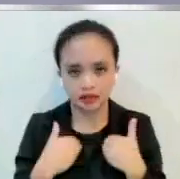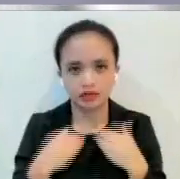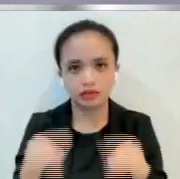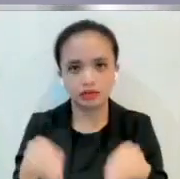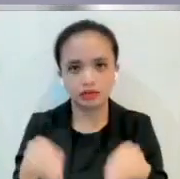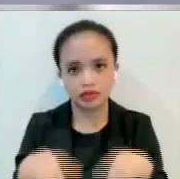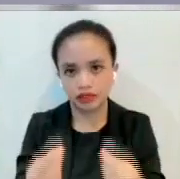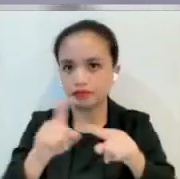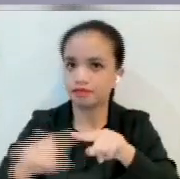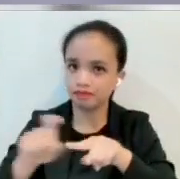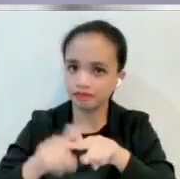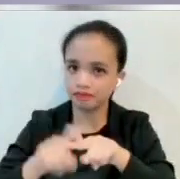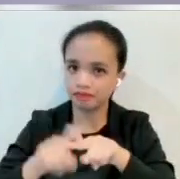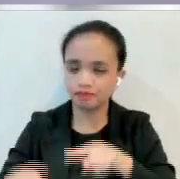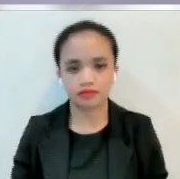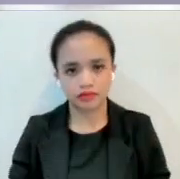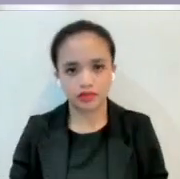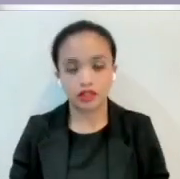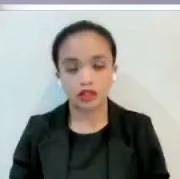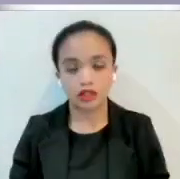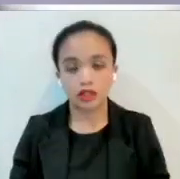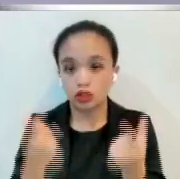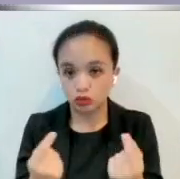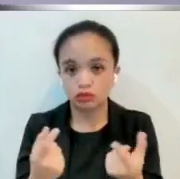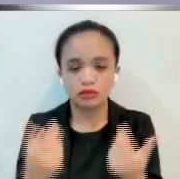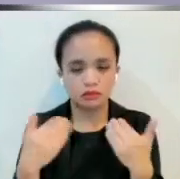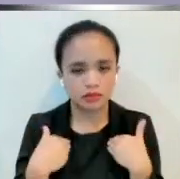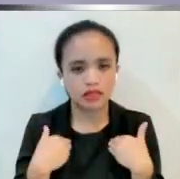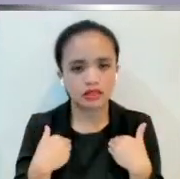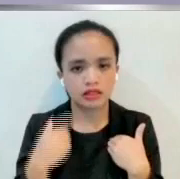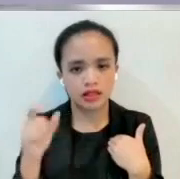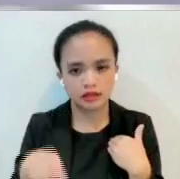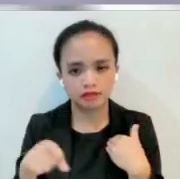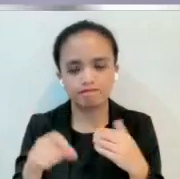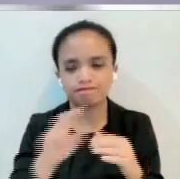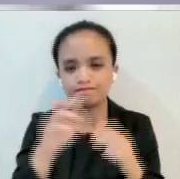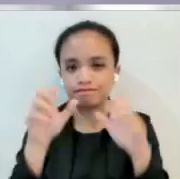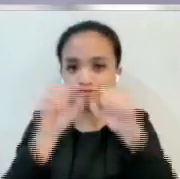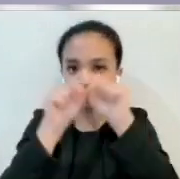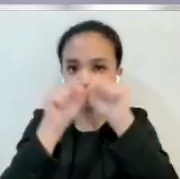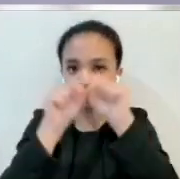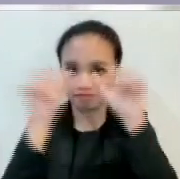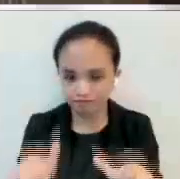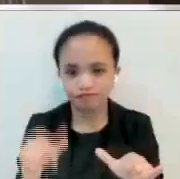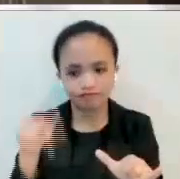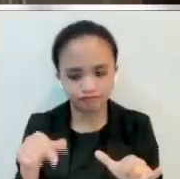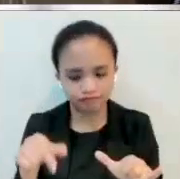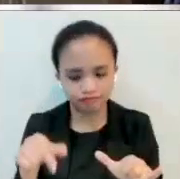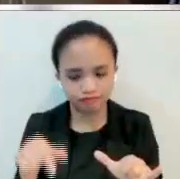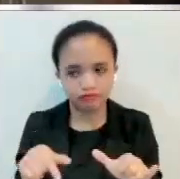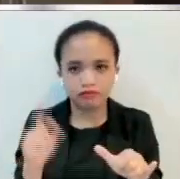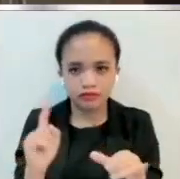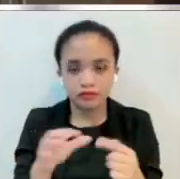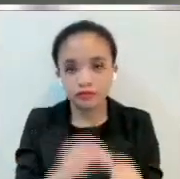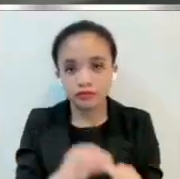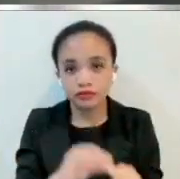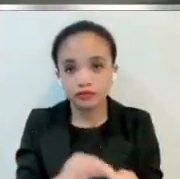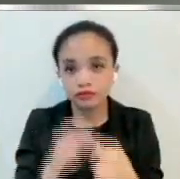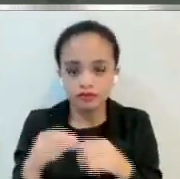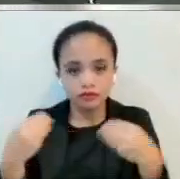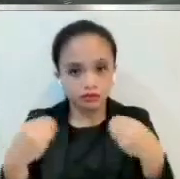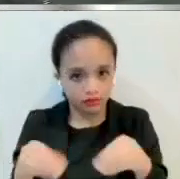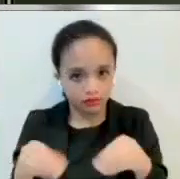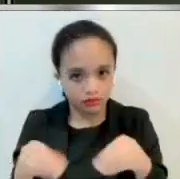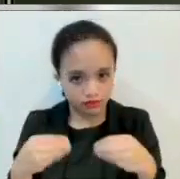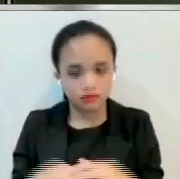capacity in the system it somehow eases The pressure especially in the market Mabuti na lang daw kahit